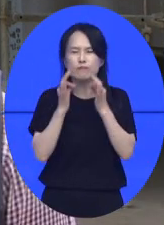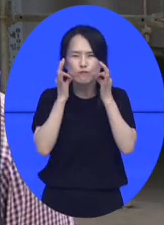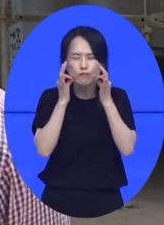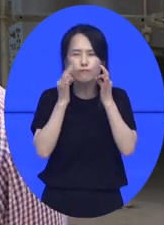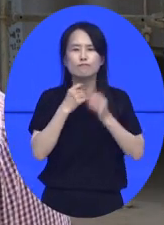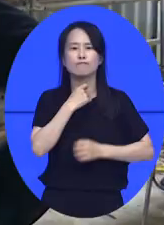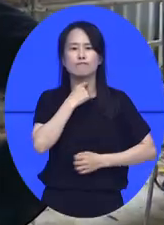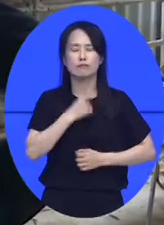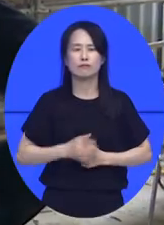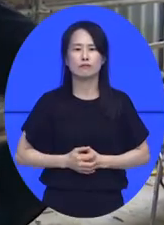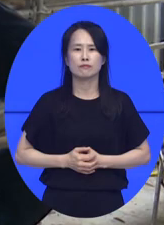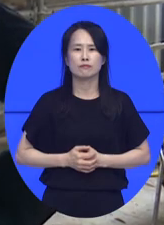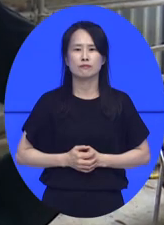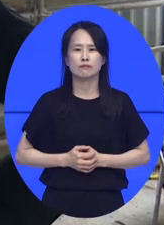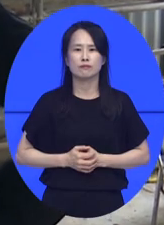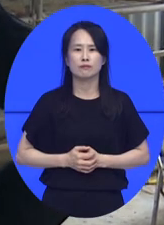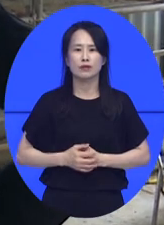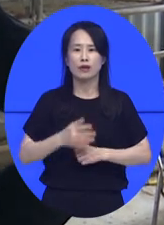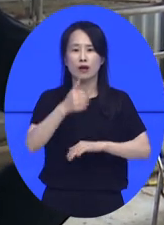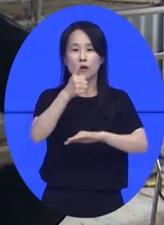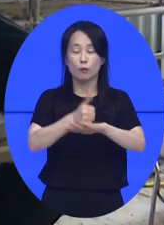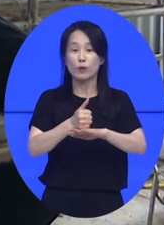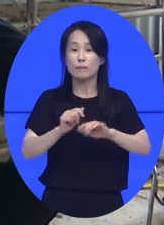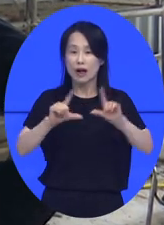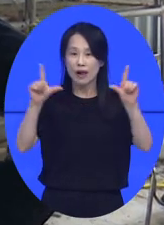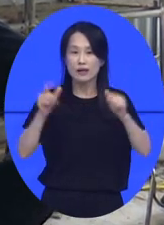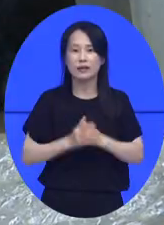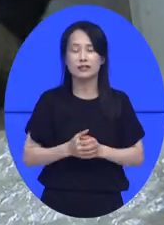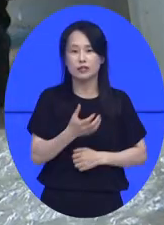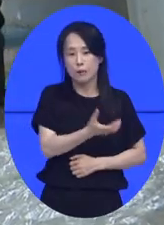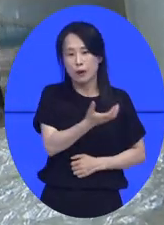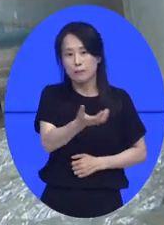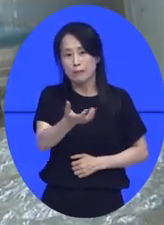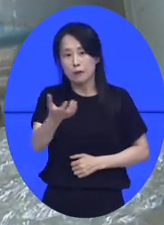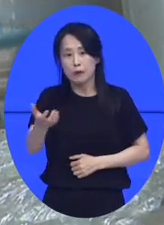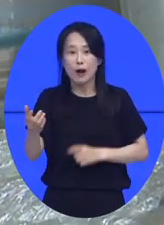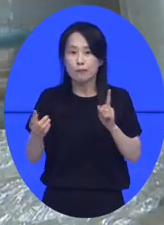다하겠습니다. 도는 연말까지 매달 순차적으로